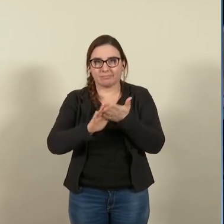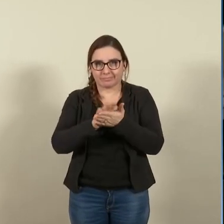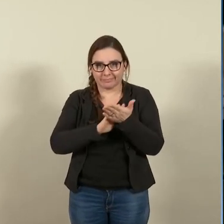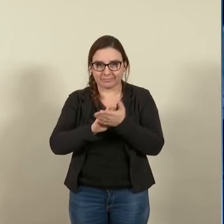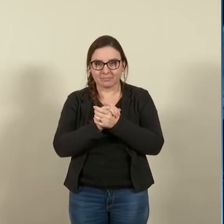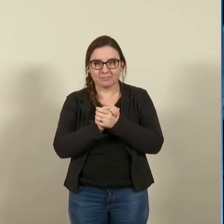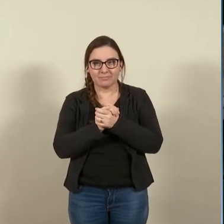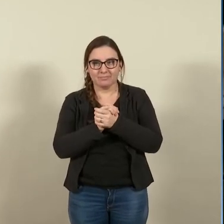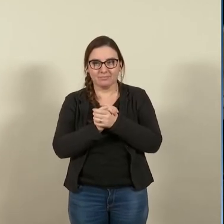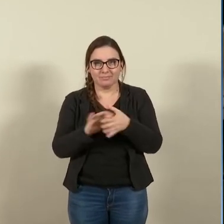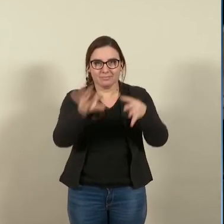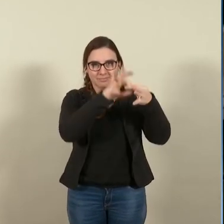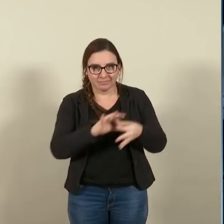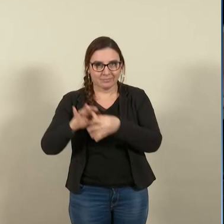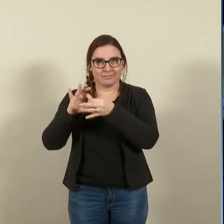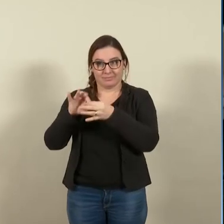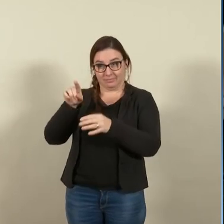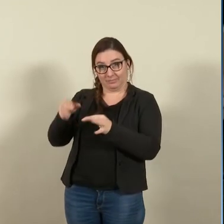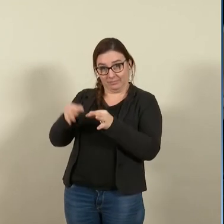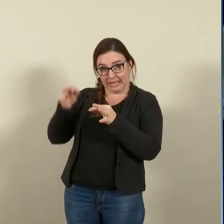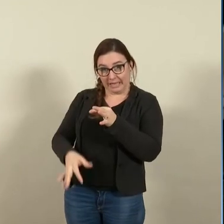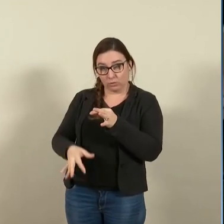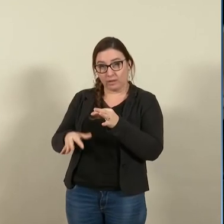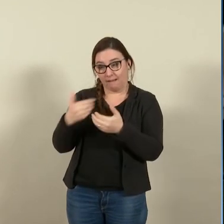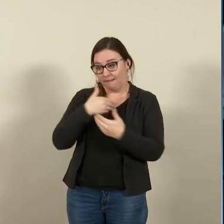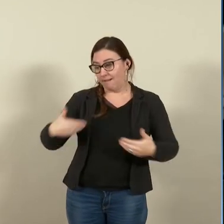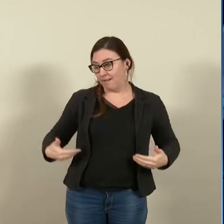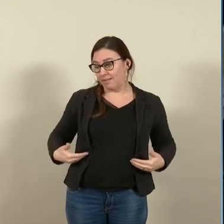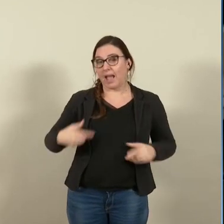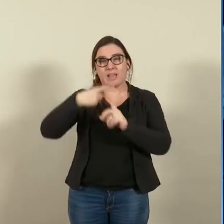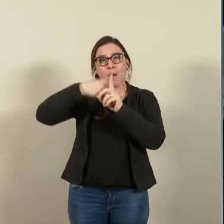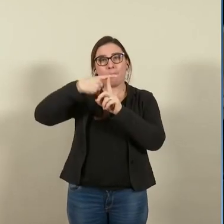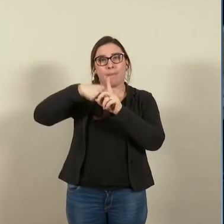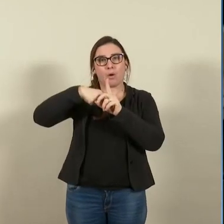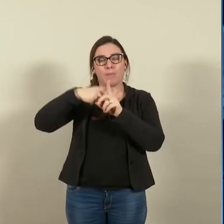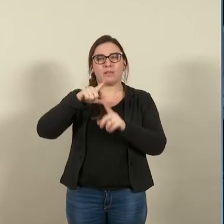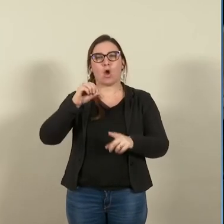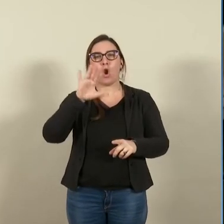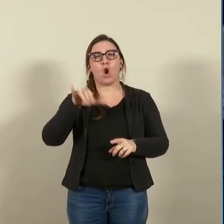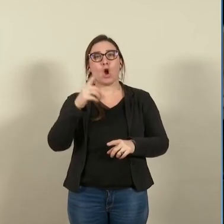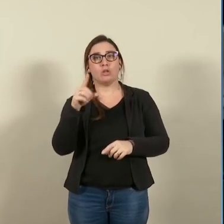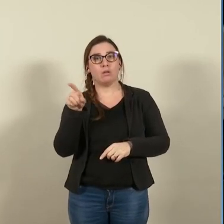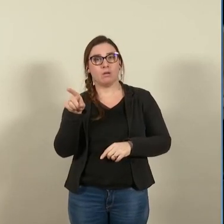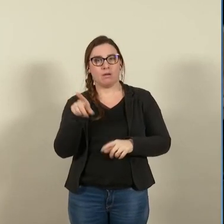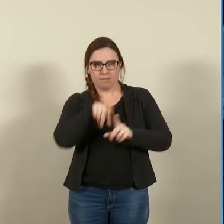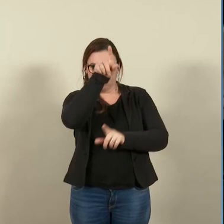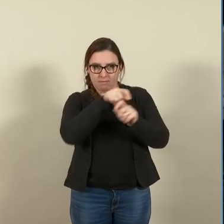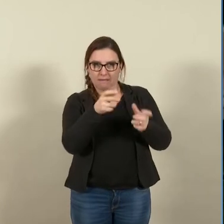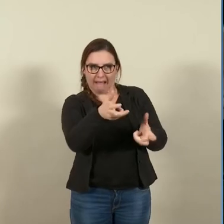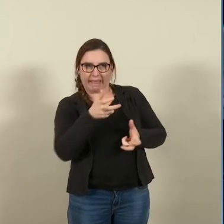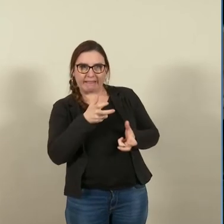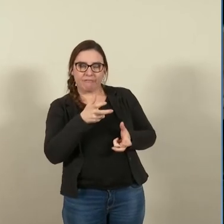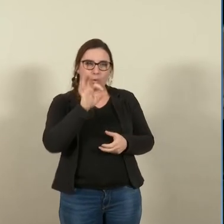elle relayait également les résultats de la dernière édition du baromètre Arthur Lloyd qui mesure l'attractivité des